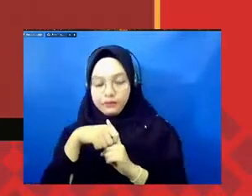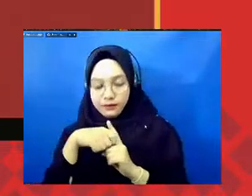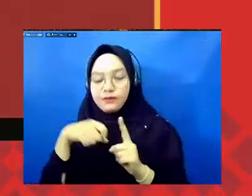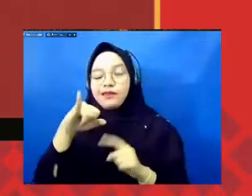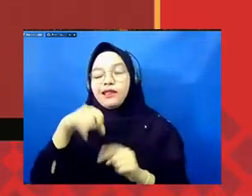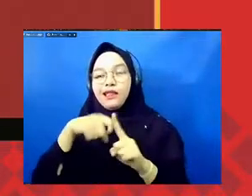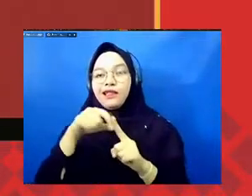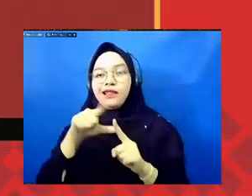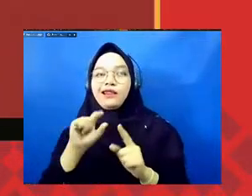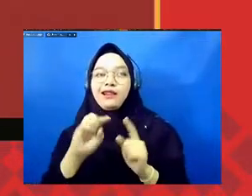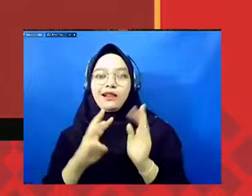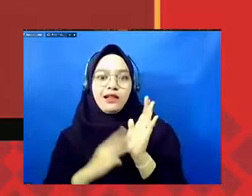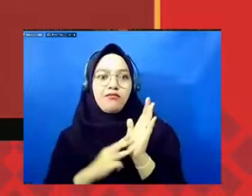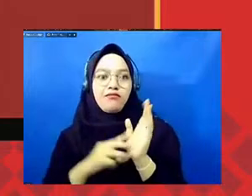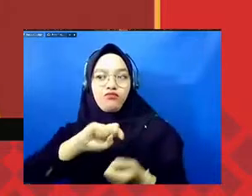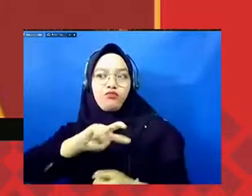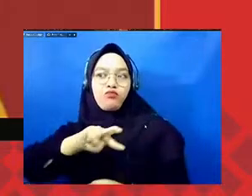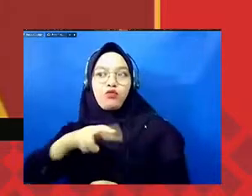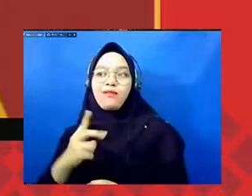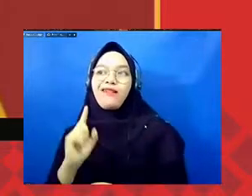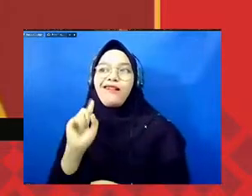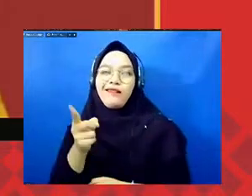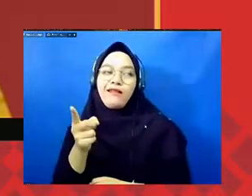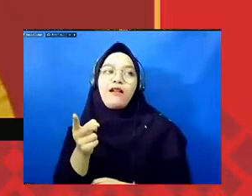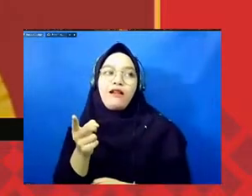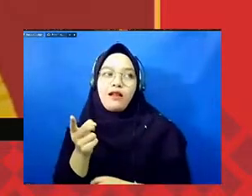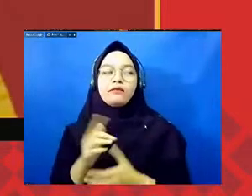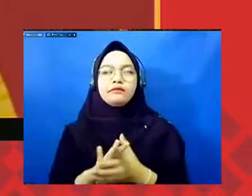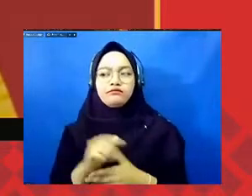yang kita lihat